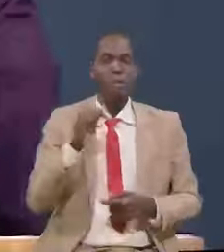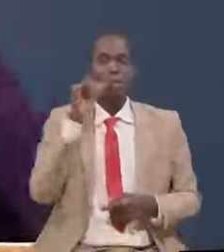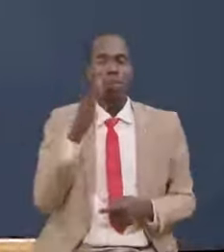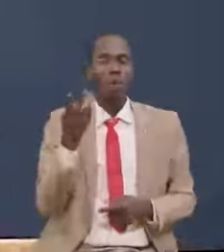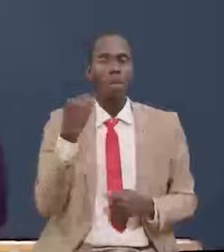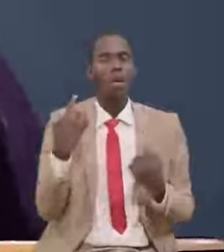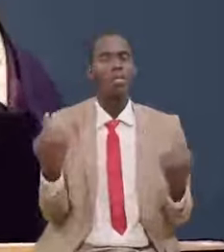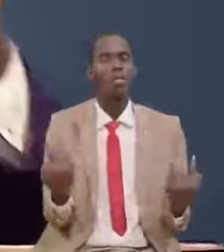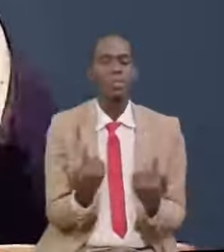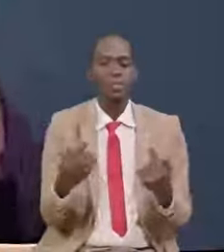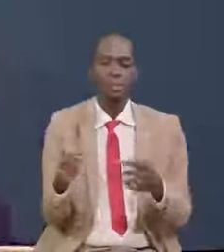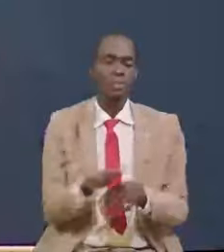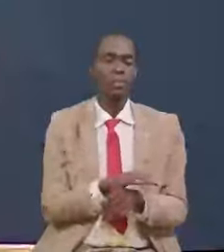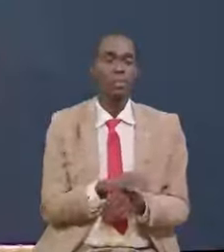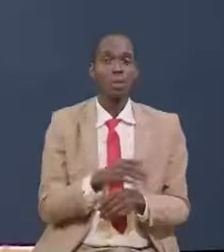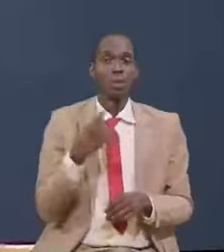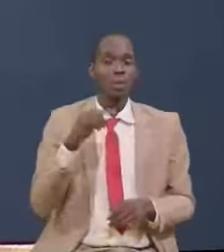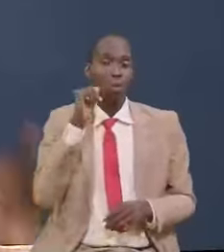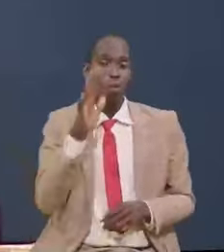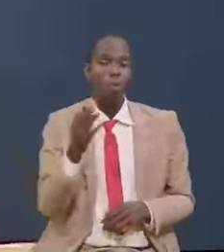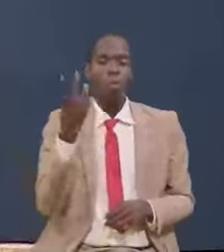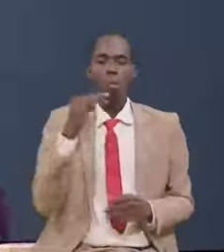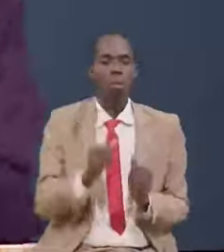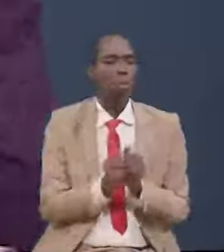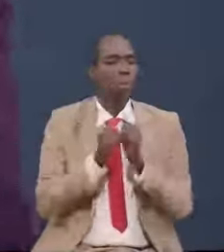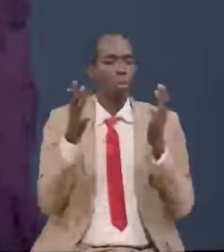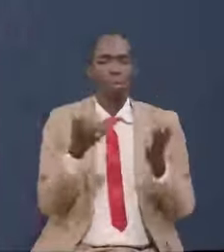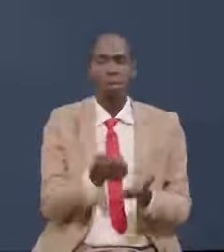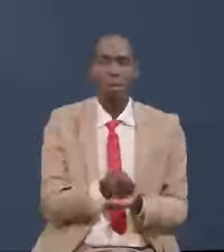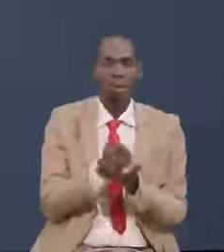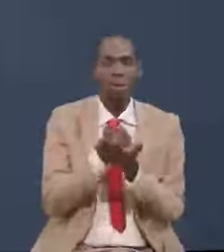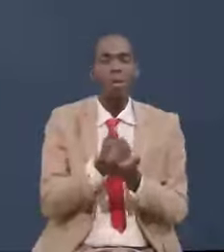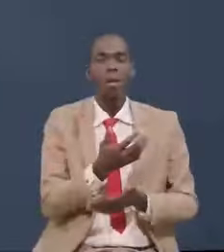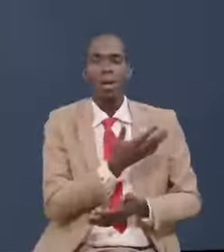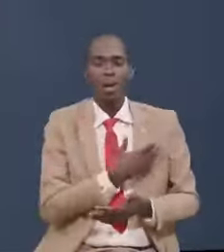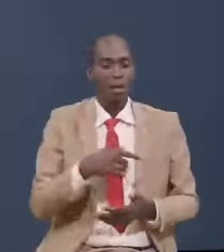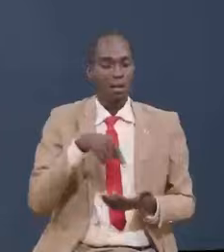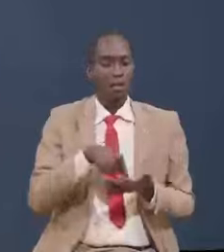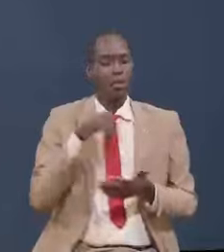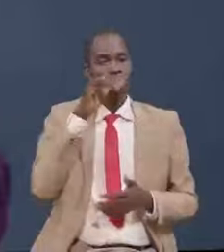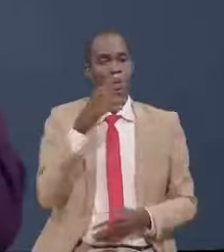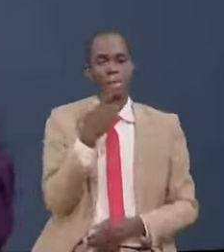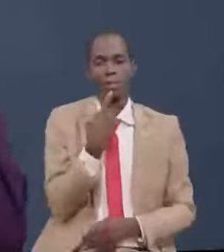pécheresse. Elle était désespérée. Et alors elle a dit,